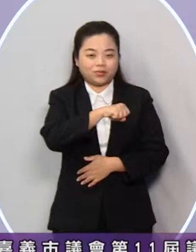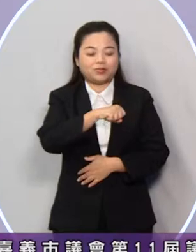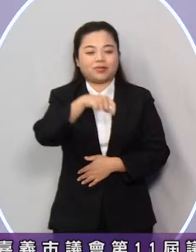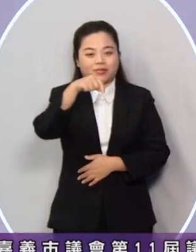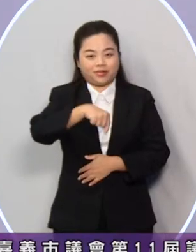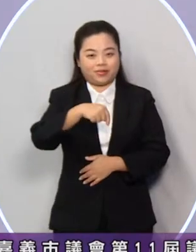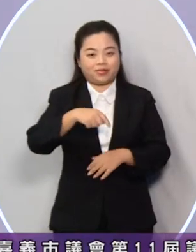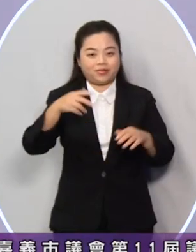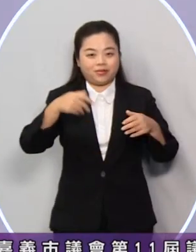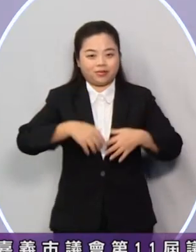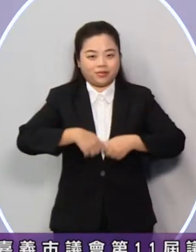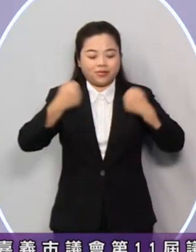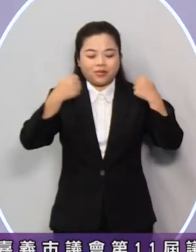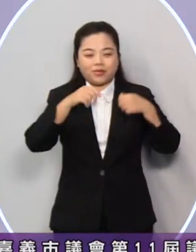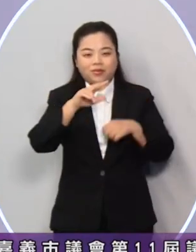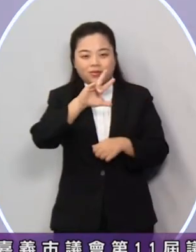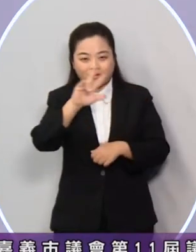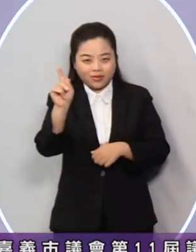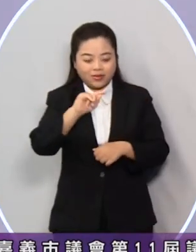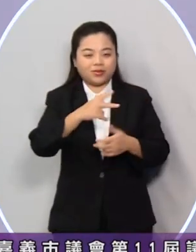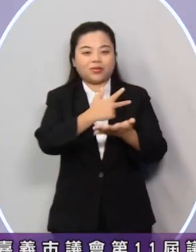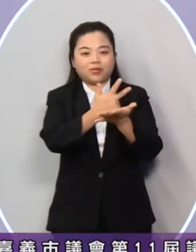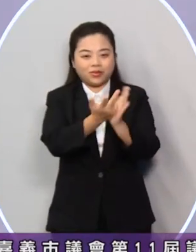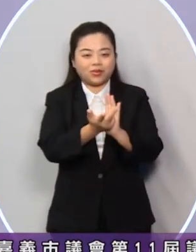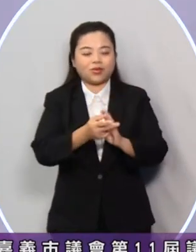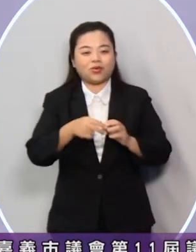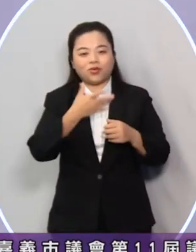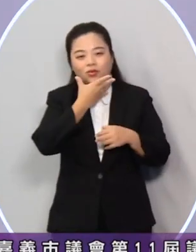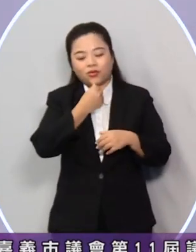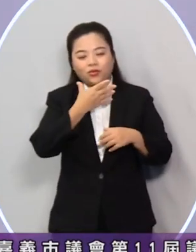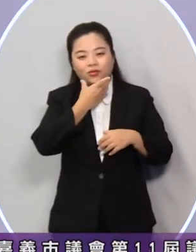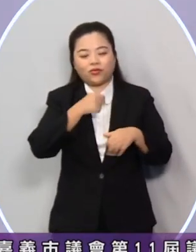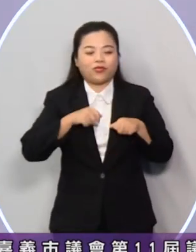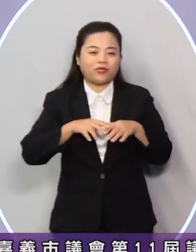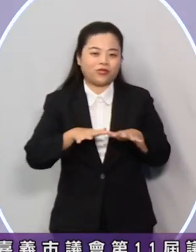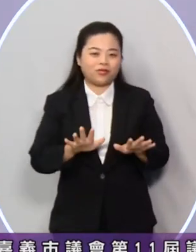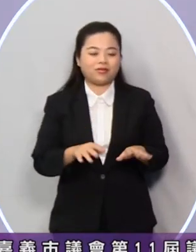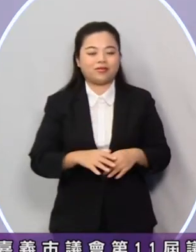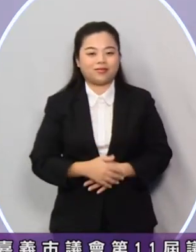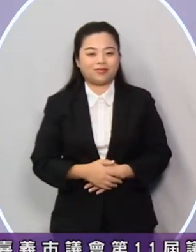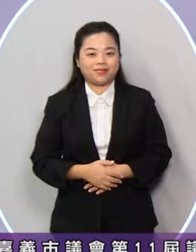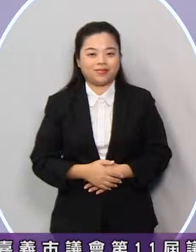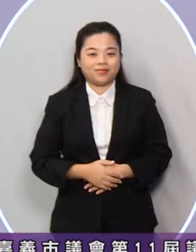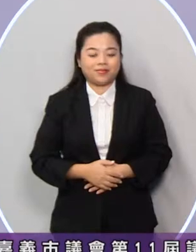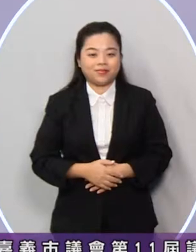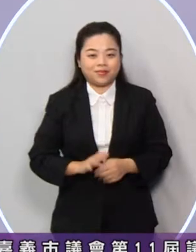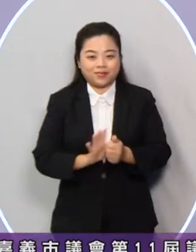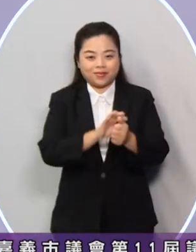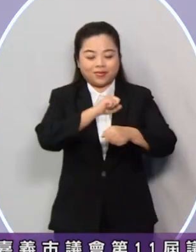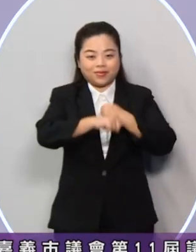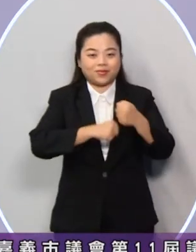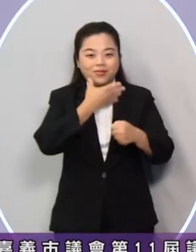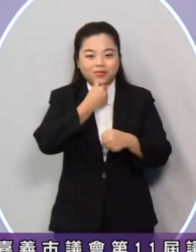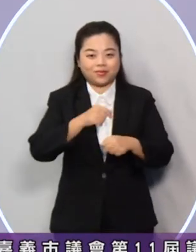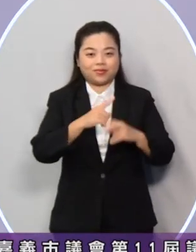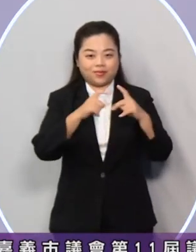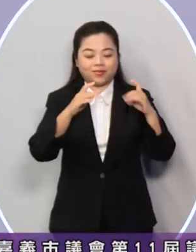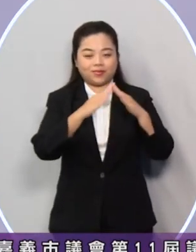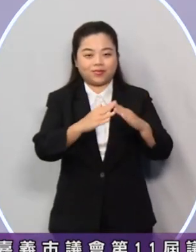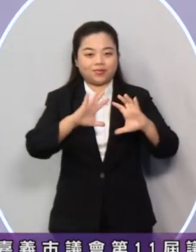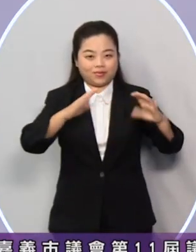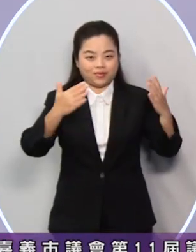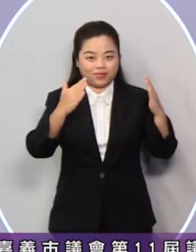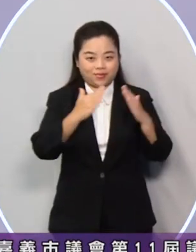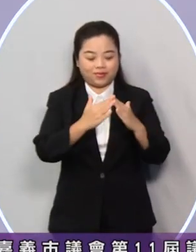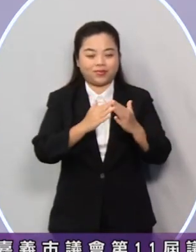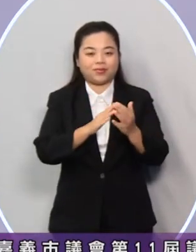地的脱衣舞情色文化艺术，舒压又放松，成为推动幸福城市甚至幸福国家